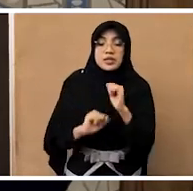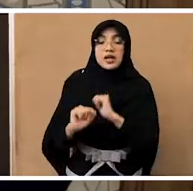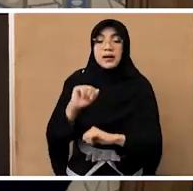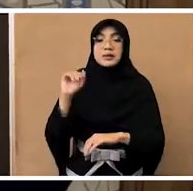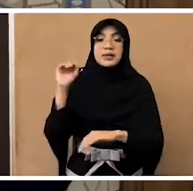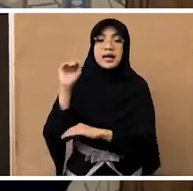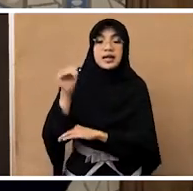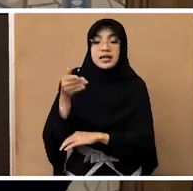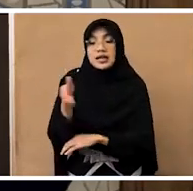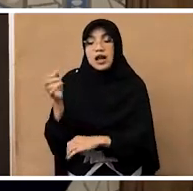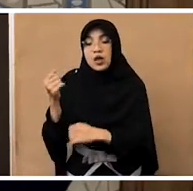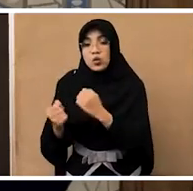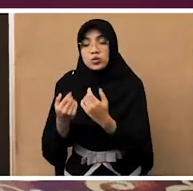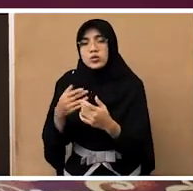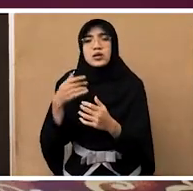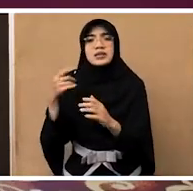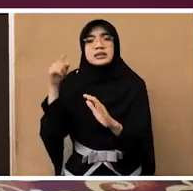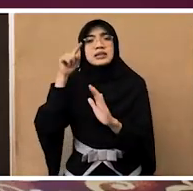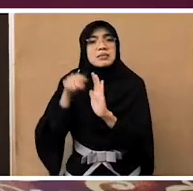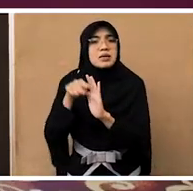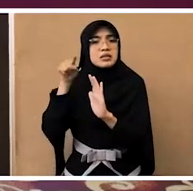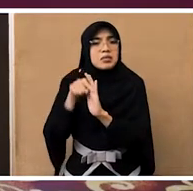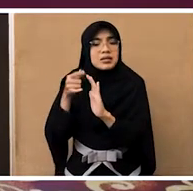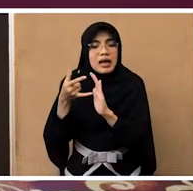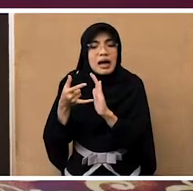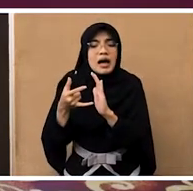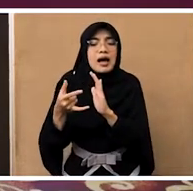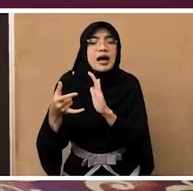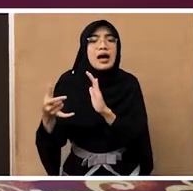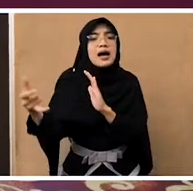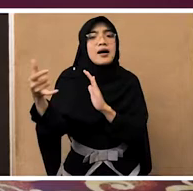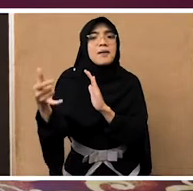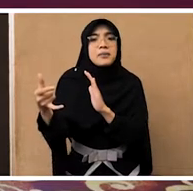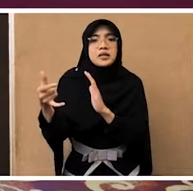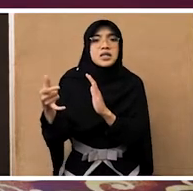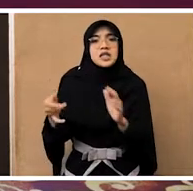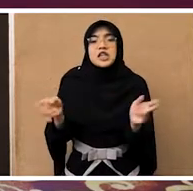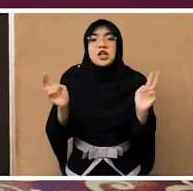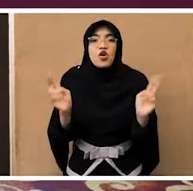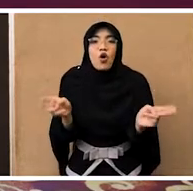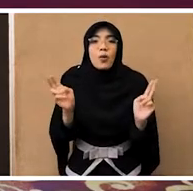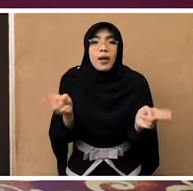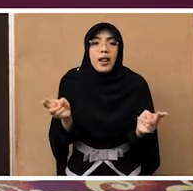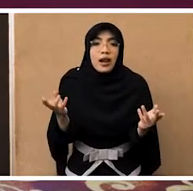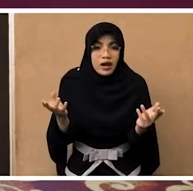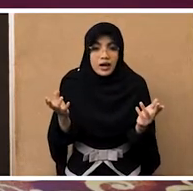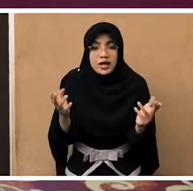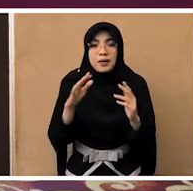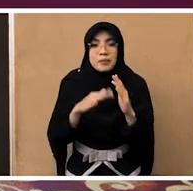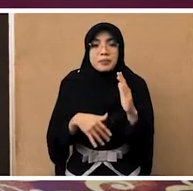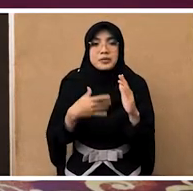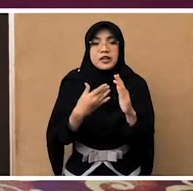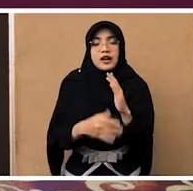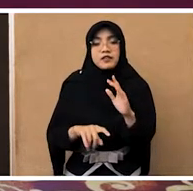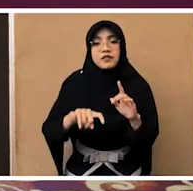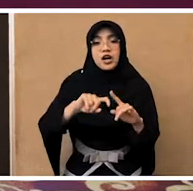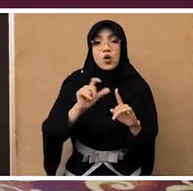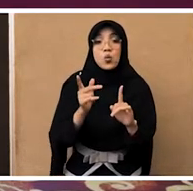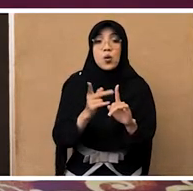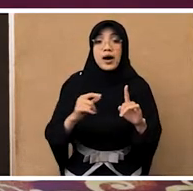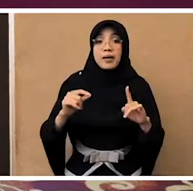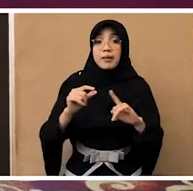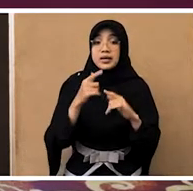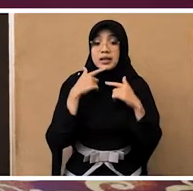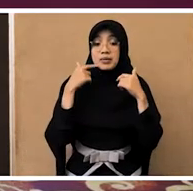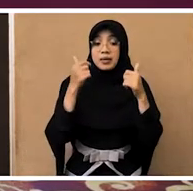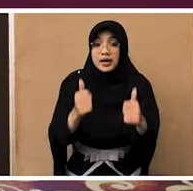pidananya terus aja stigma itu akan ee ternormalisasi akhirnya dalam draft KUHP jadi sebaiknya memang